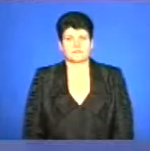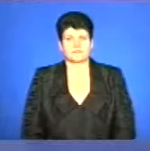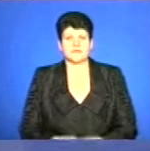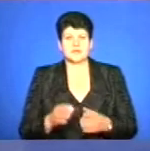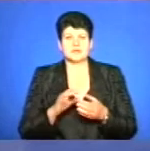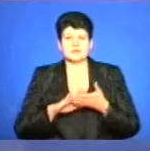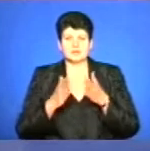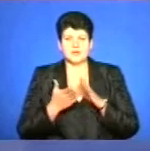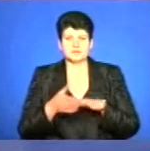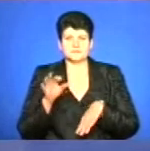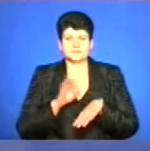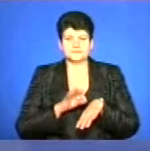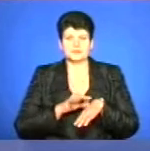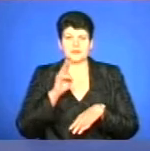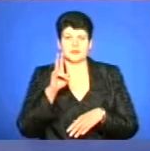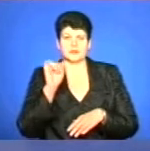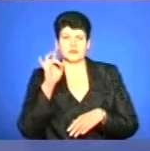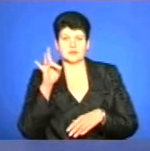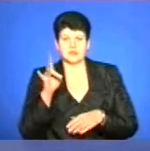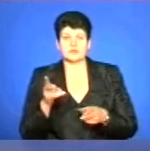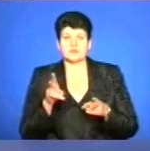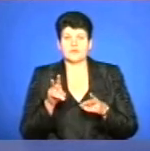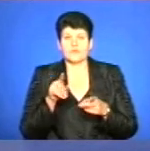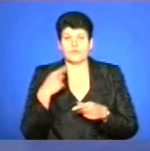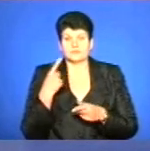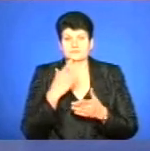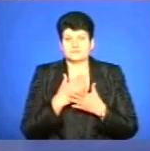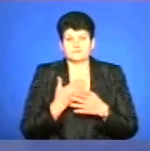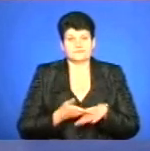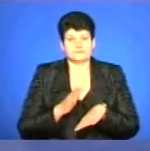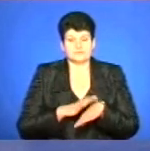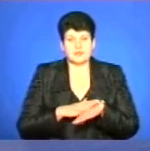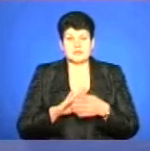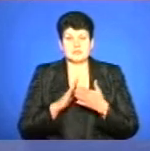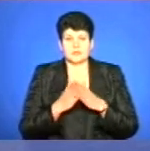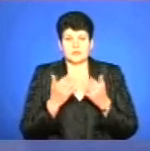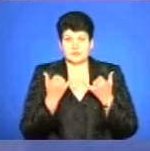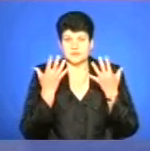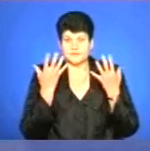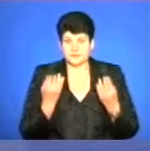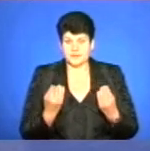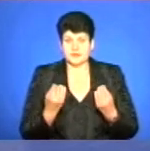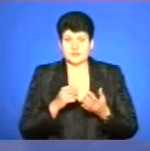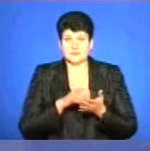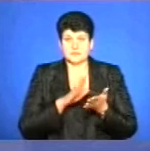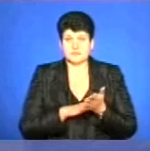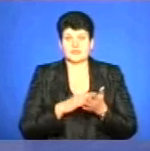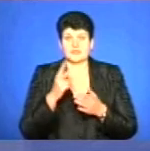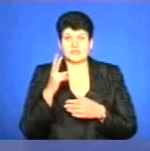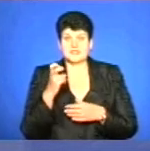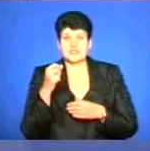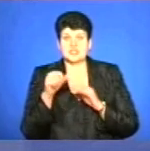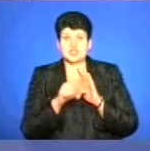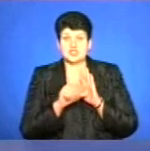Епідситуація щодо захворюваності на кір в області залишається неблагополучною. Станом на сьогодні зафіксовано 206 випадків